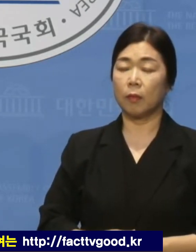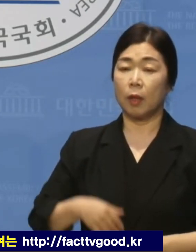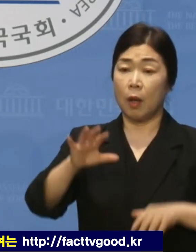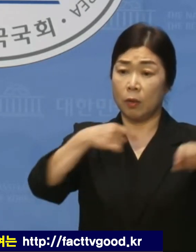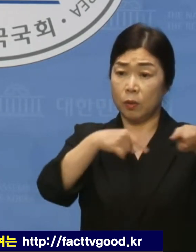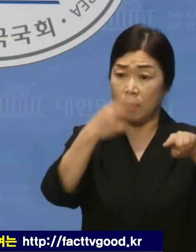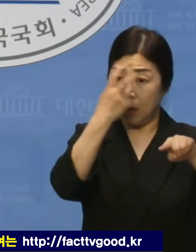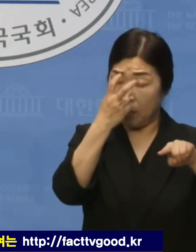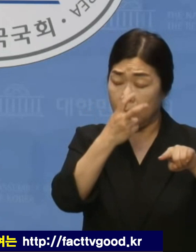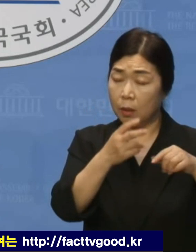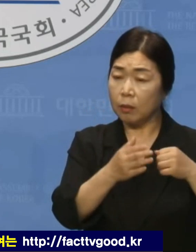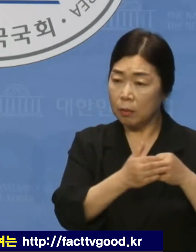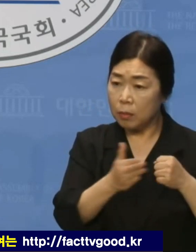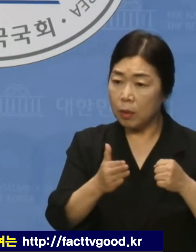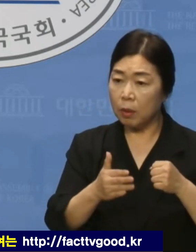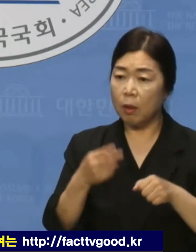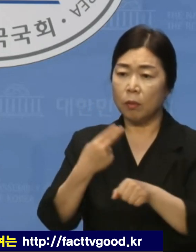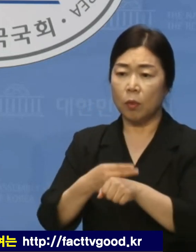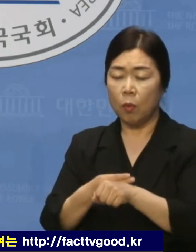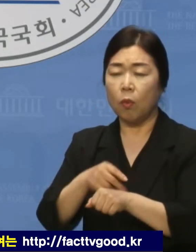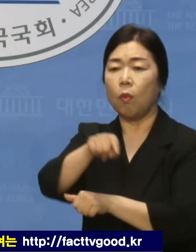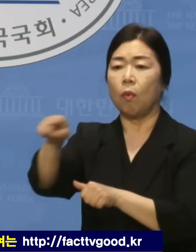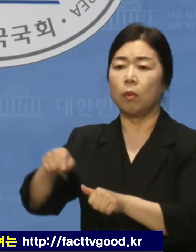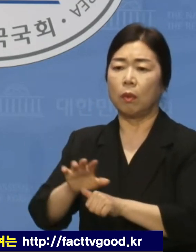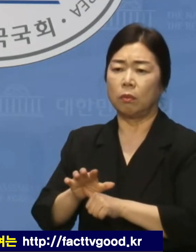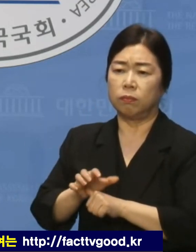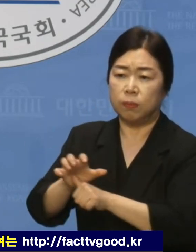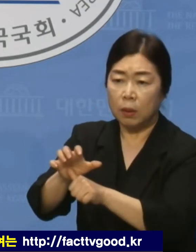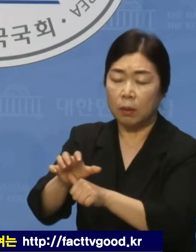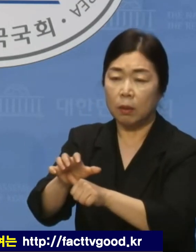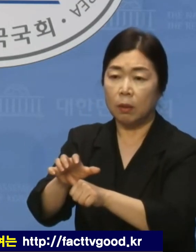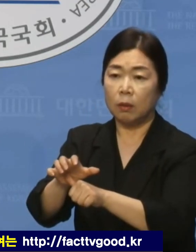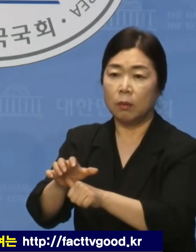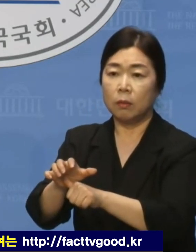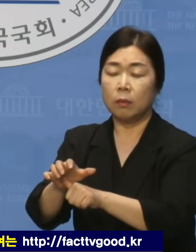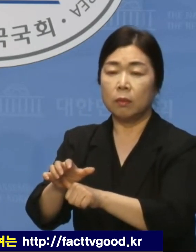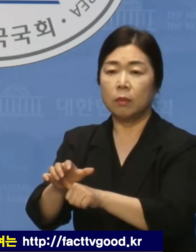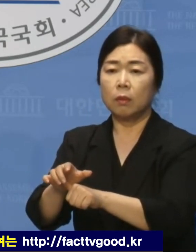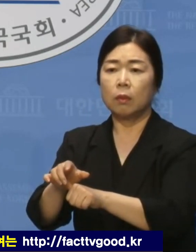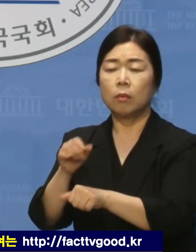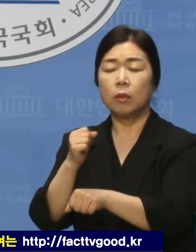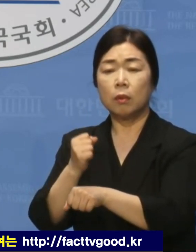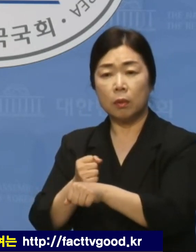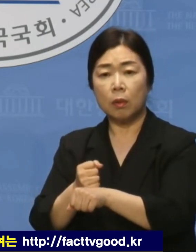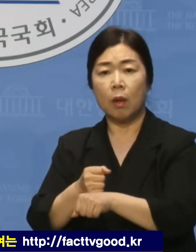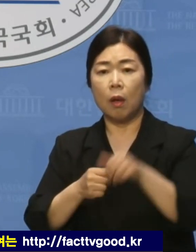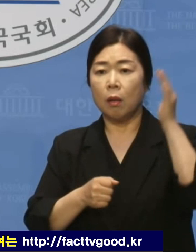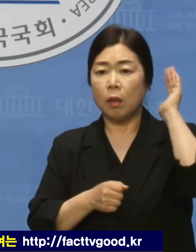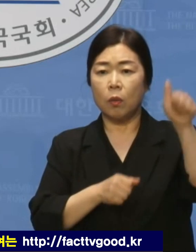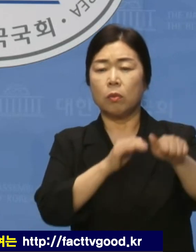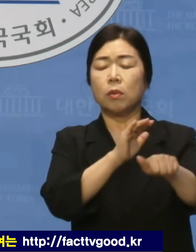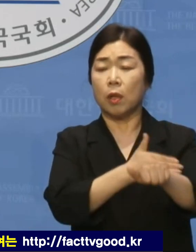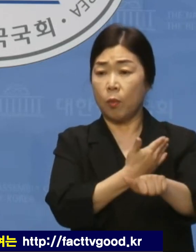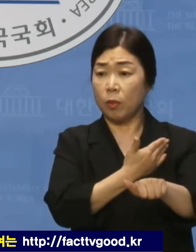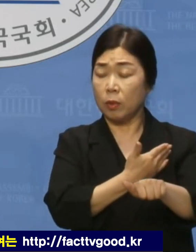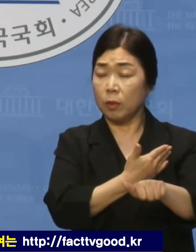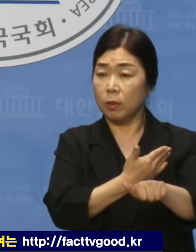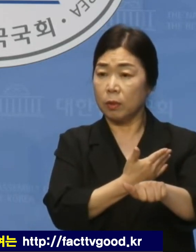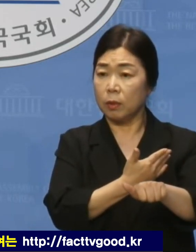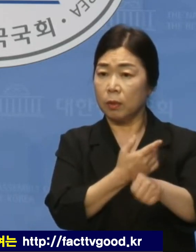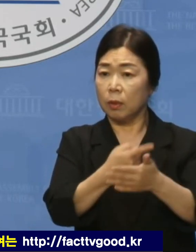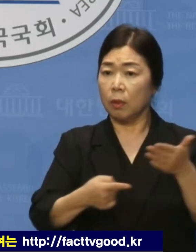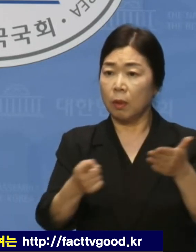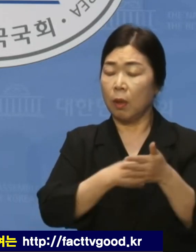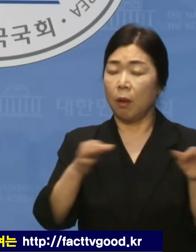정치감사로 교원 사회를 옥죄고 압박하면서까지 대통령의 잘못을 정당화하고 싶습니까?